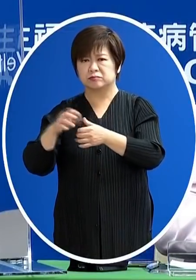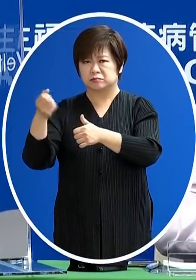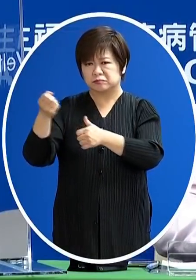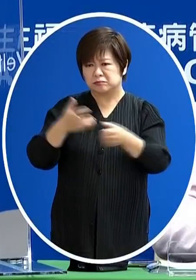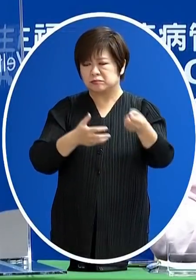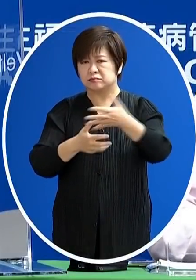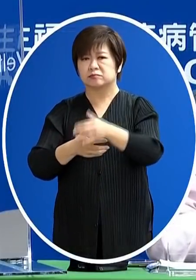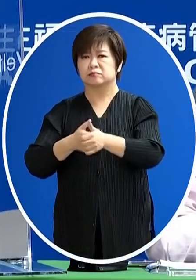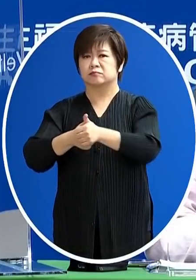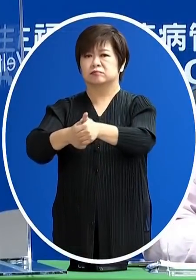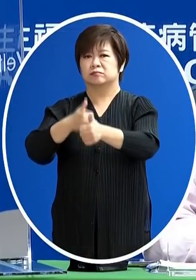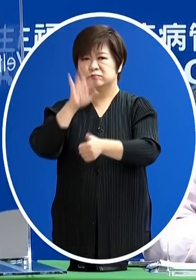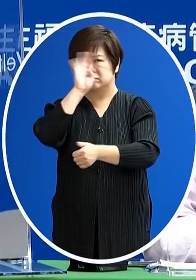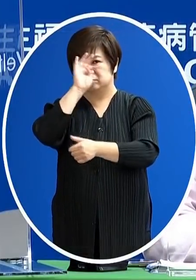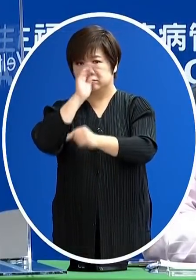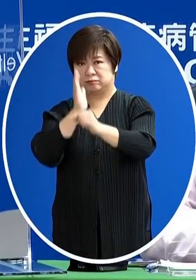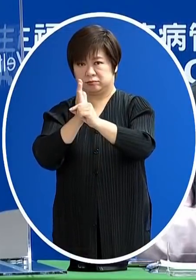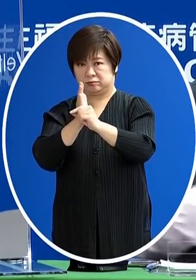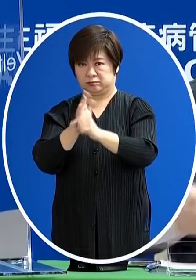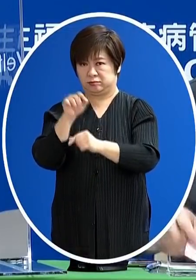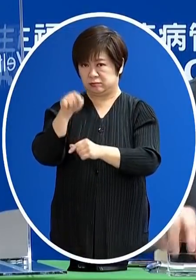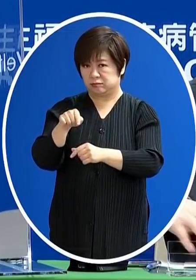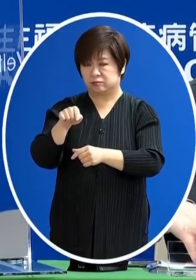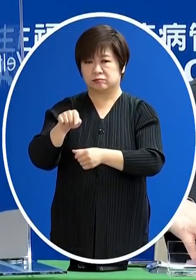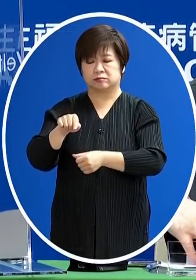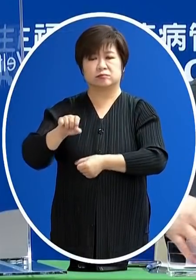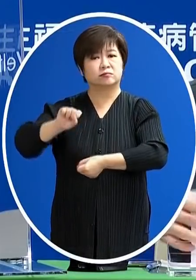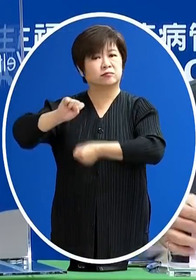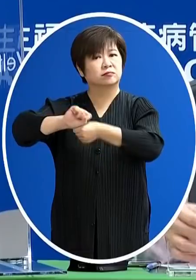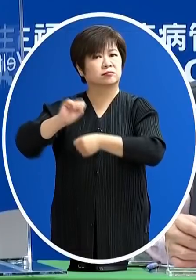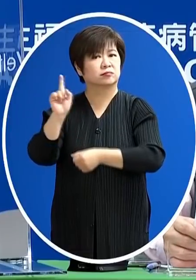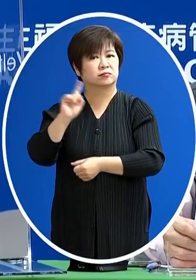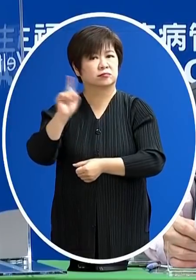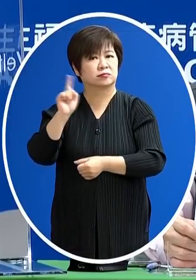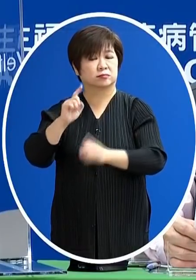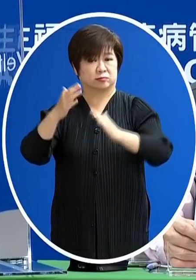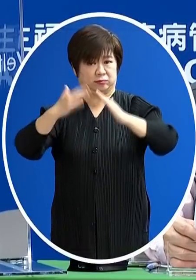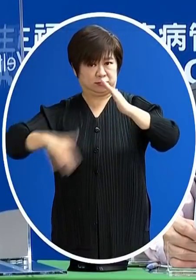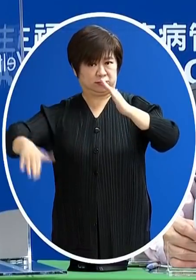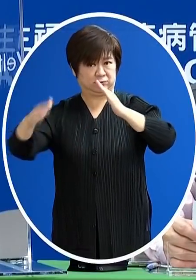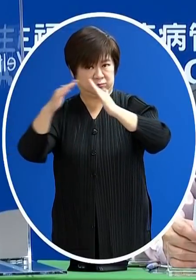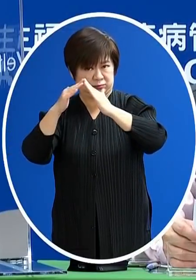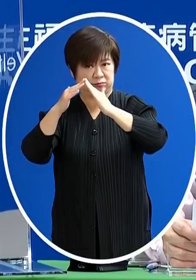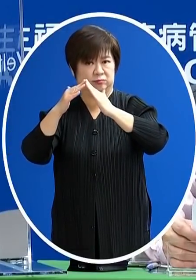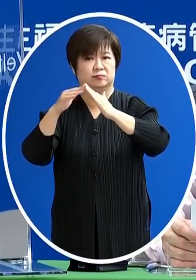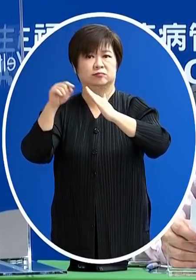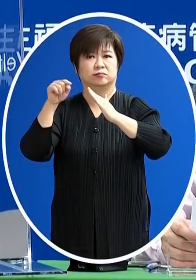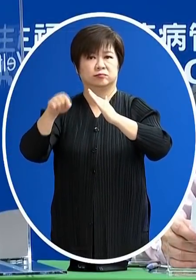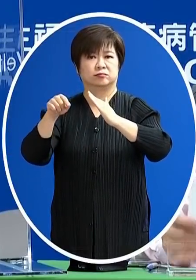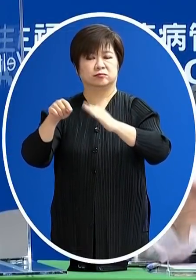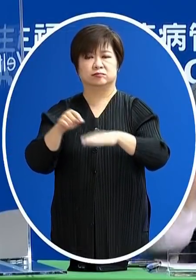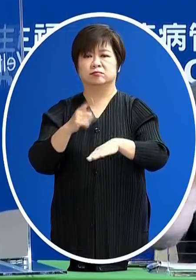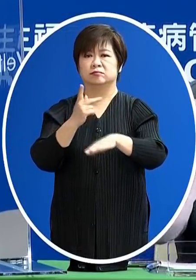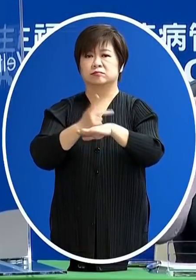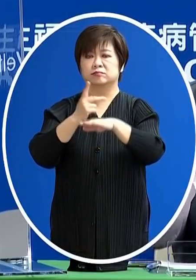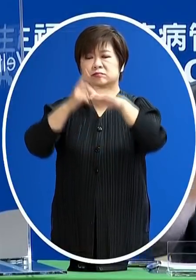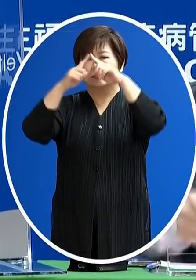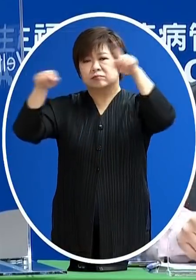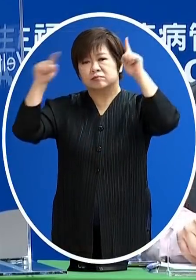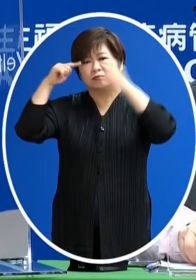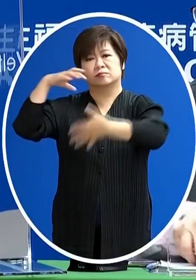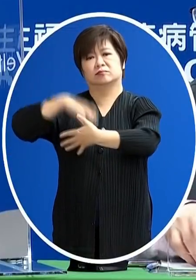的，那在里面增加的是一个是在校园的，校园在一个科技大学里